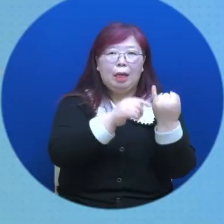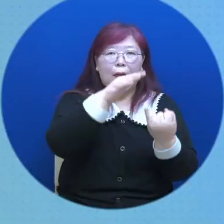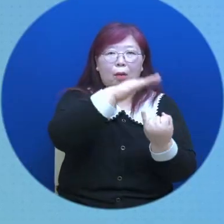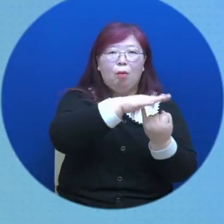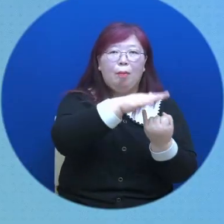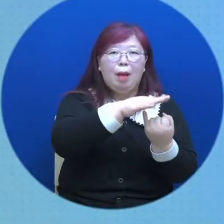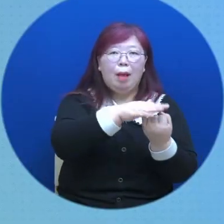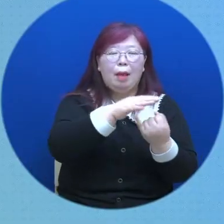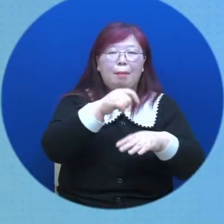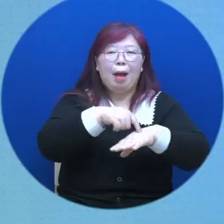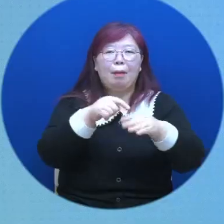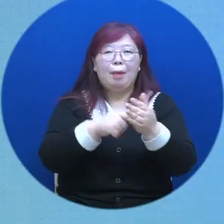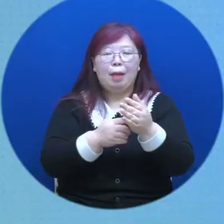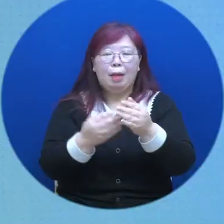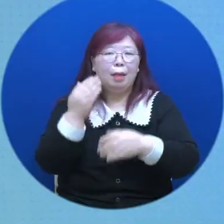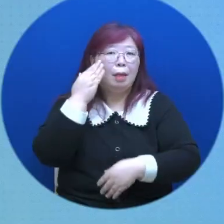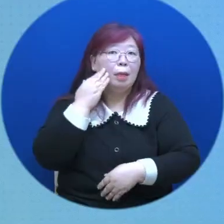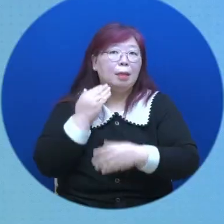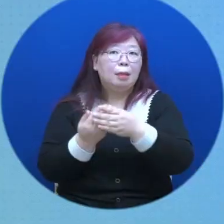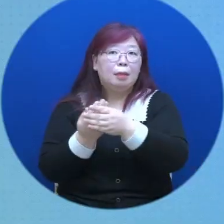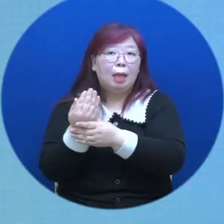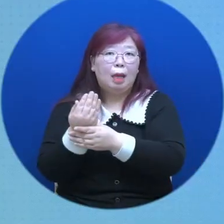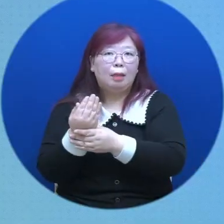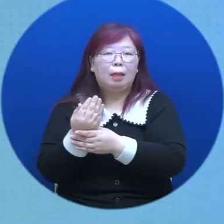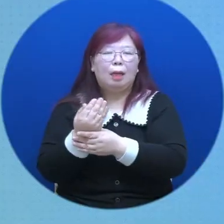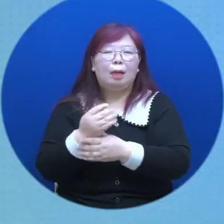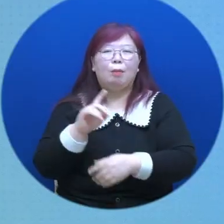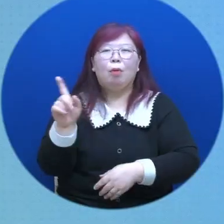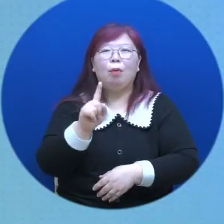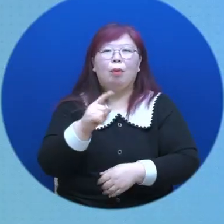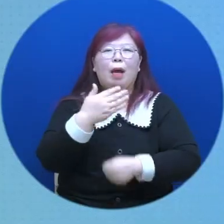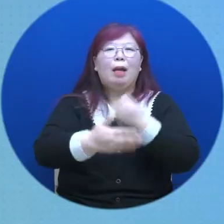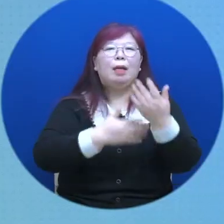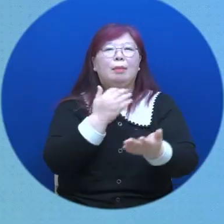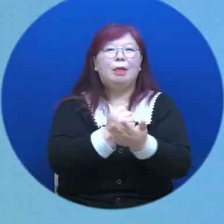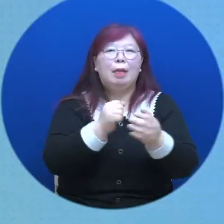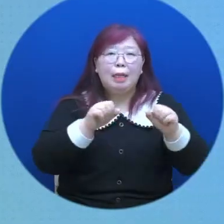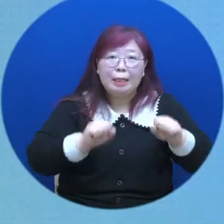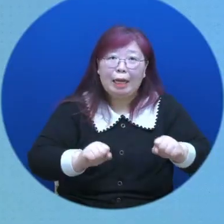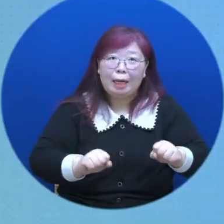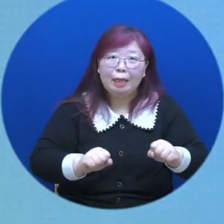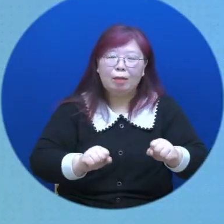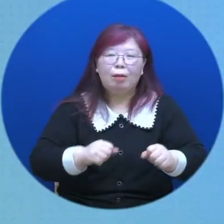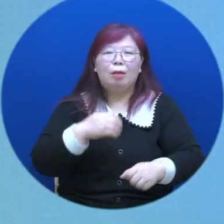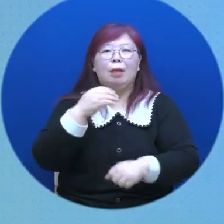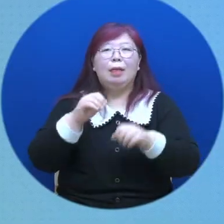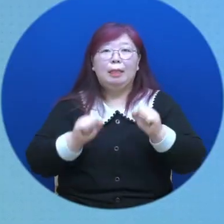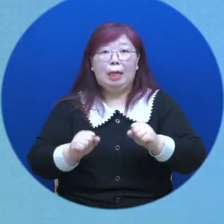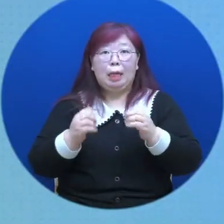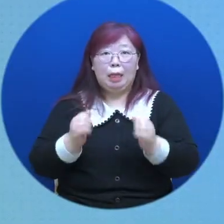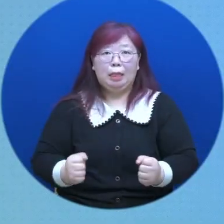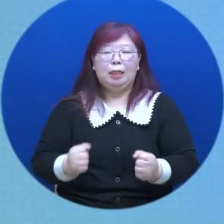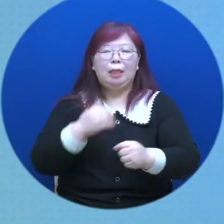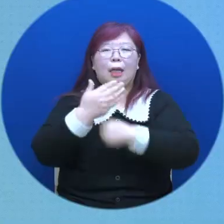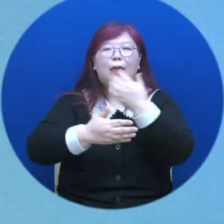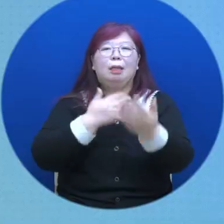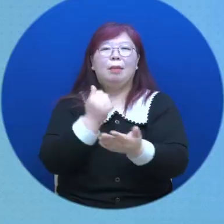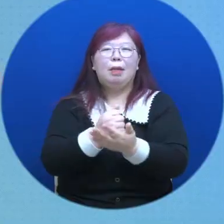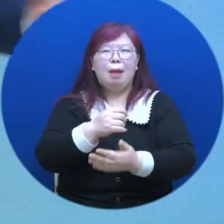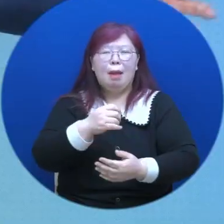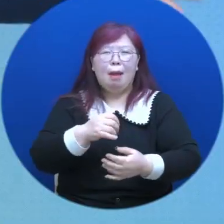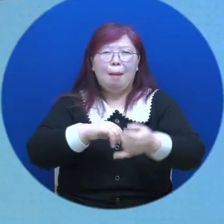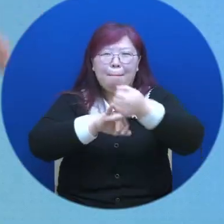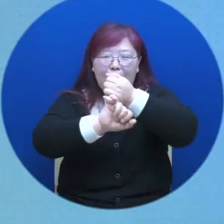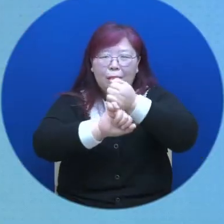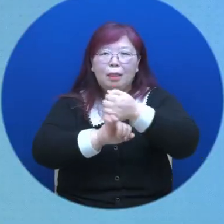마음속에 싹이 터요. 하나님은 살아계시다. 살아계신 하나님이 너를 반드시 돕는다.